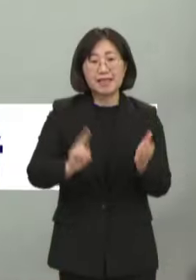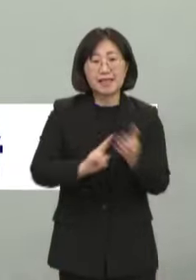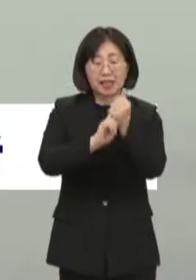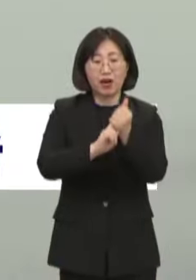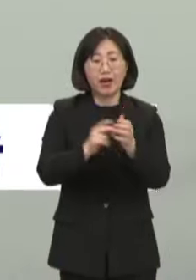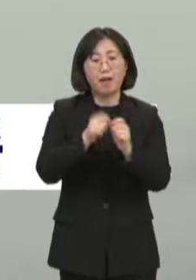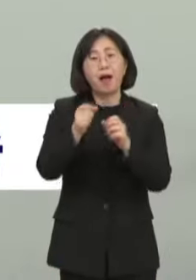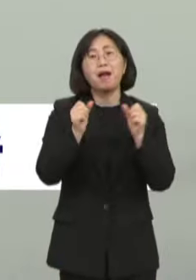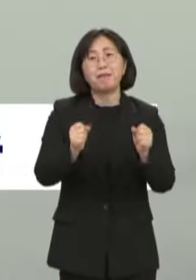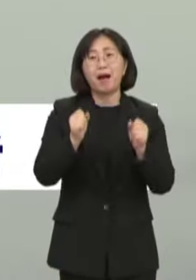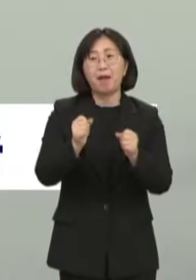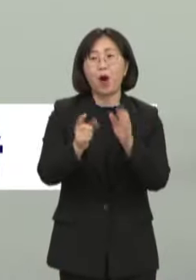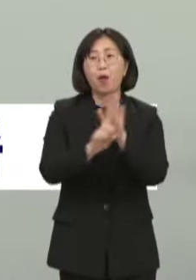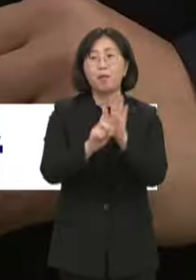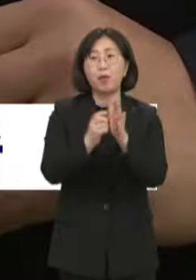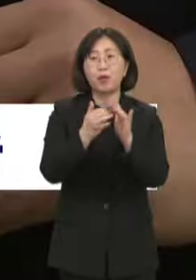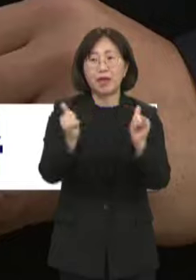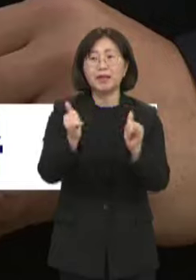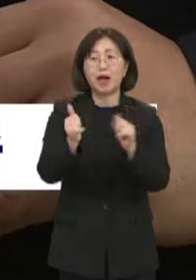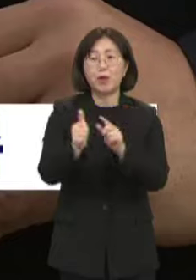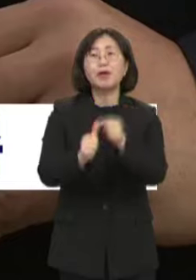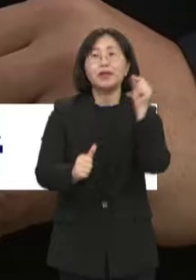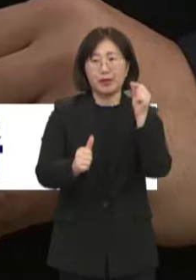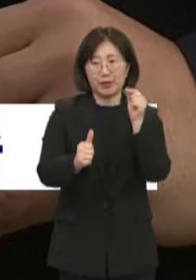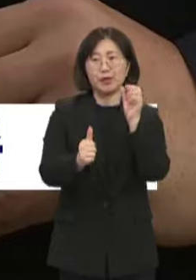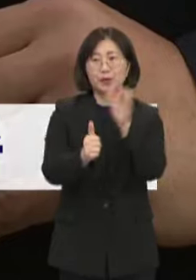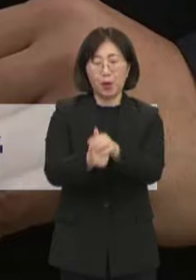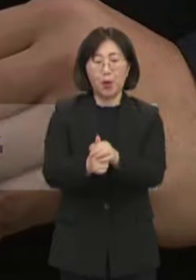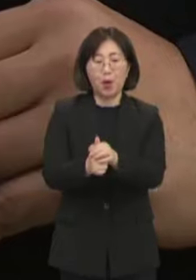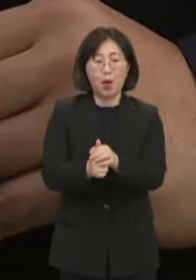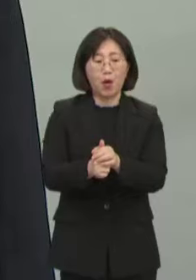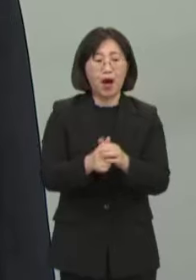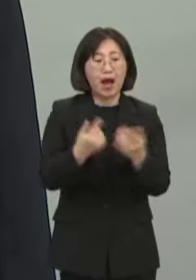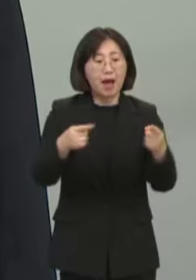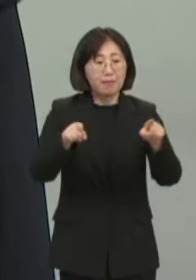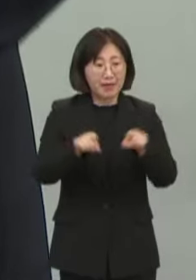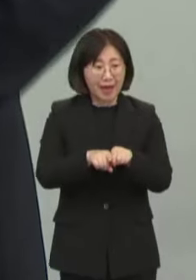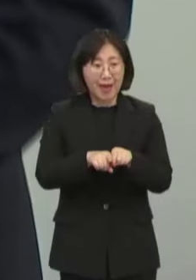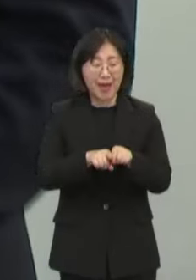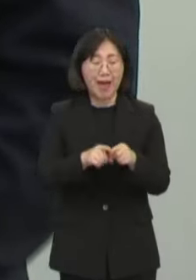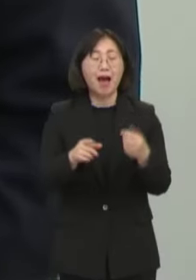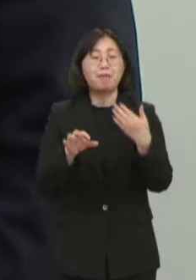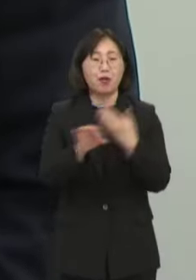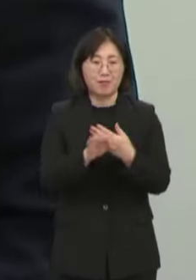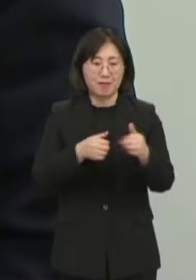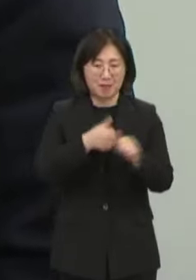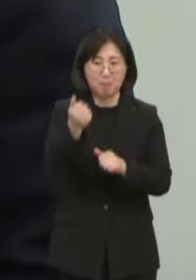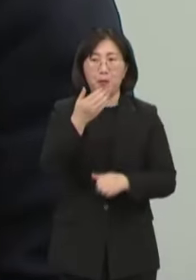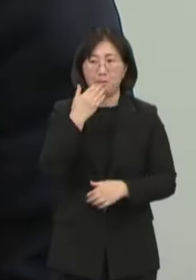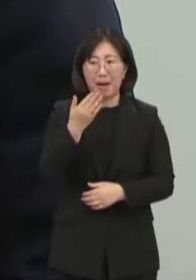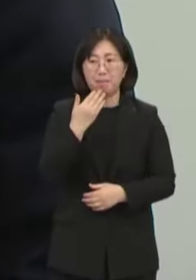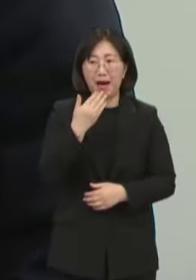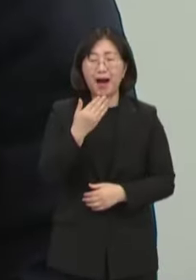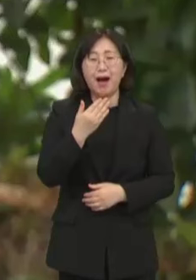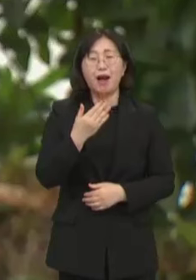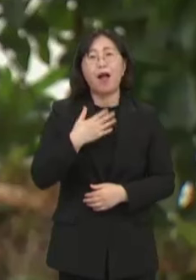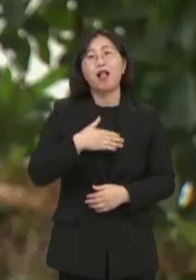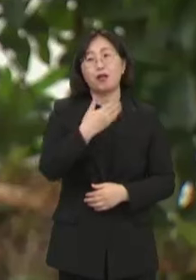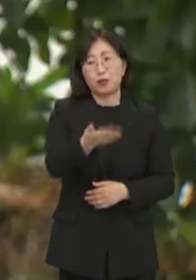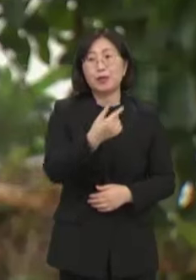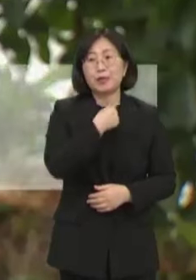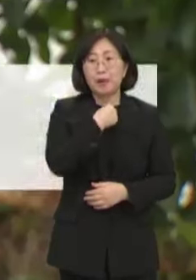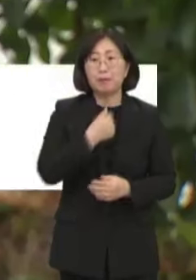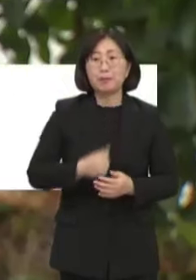홍보대사로 위촉됐는데 장애 어린이들에게 함께하면 극복할 수 있다는 울림을 전하고 싶다고 말합니다. 제가